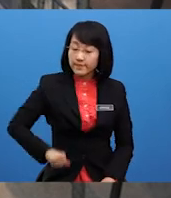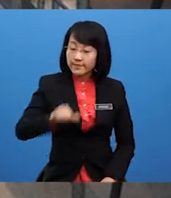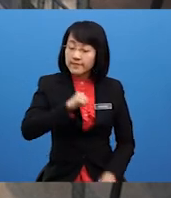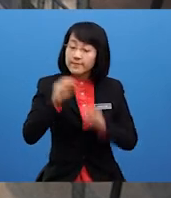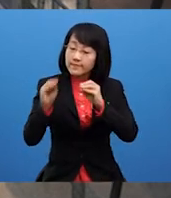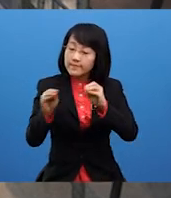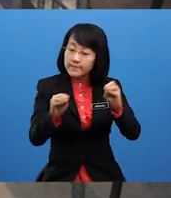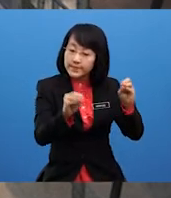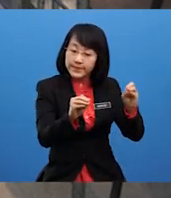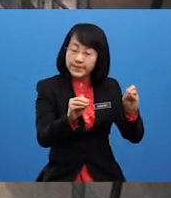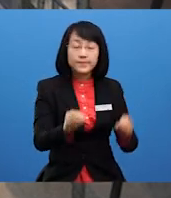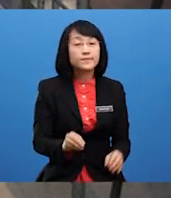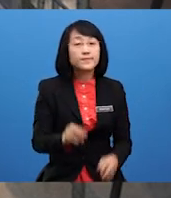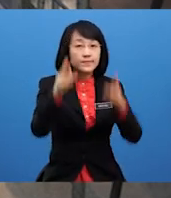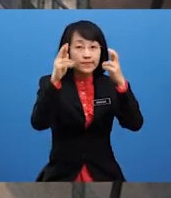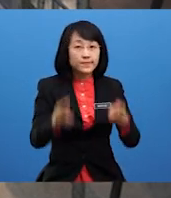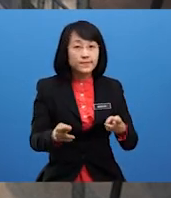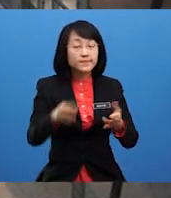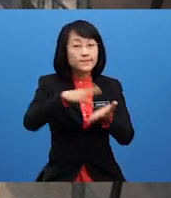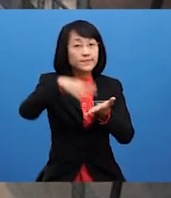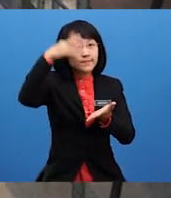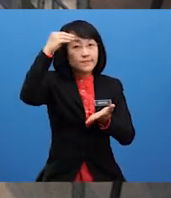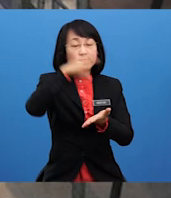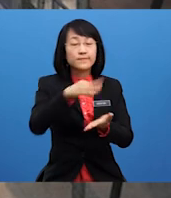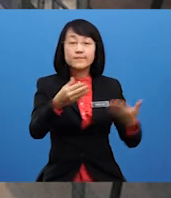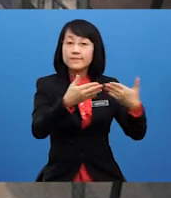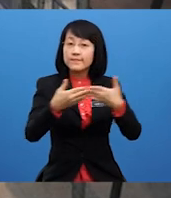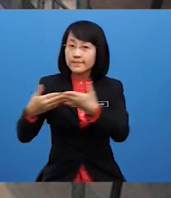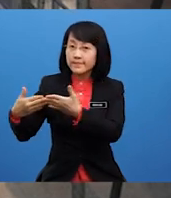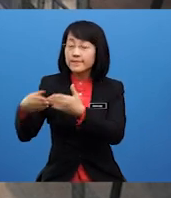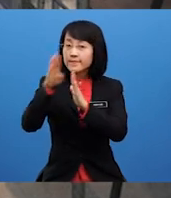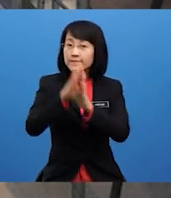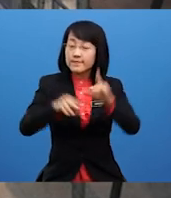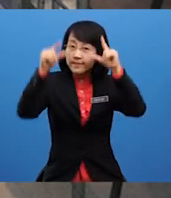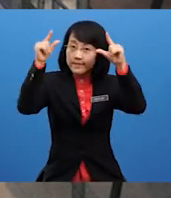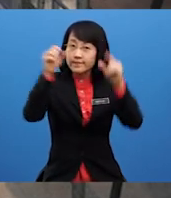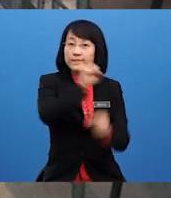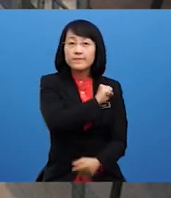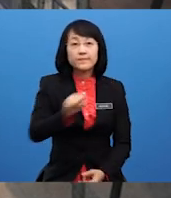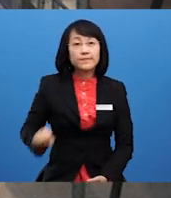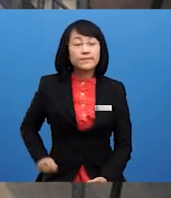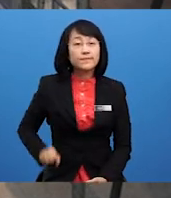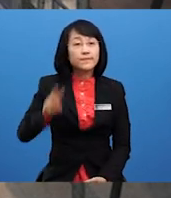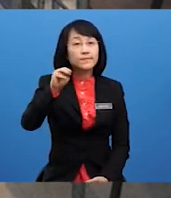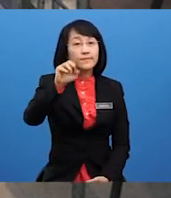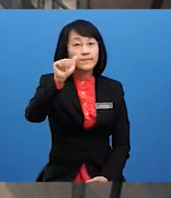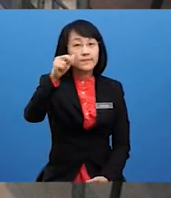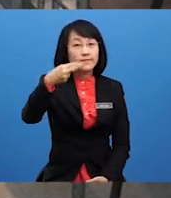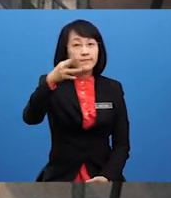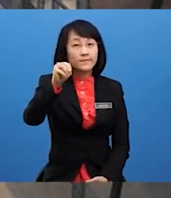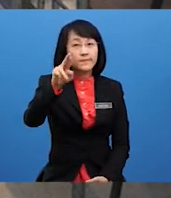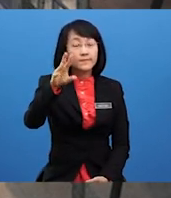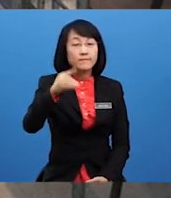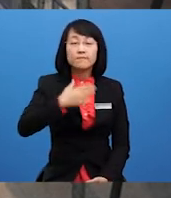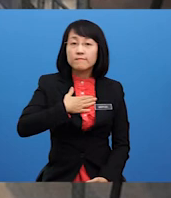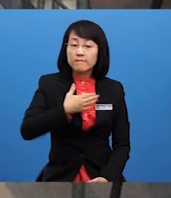rakyat agar merendahkan diri untuk belajar dan seterusnya berguru. Sultan Mahmud sanggup meninggalkan jawatan Sultan di